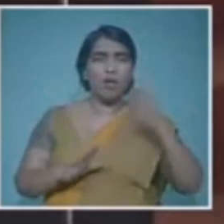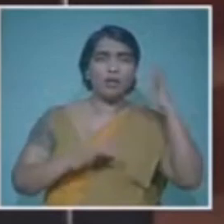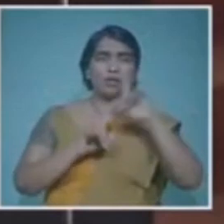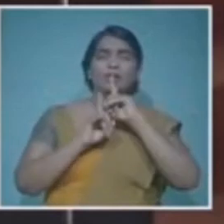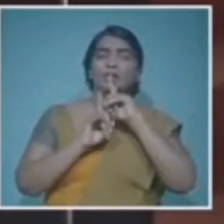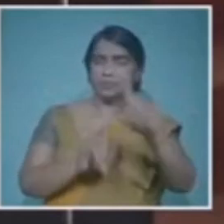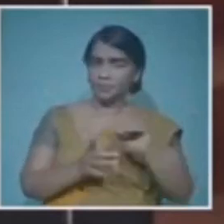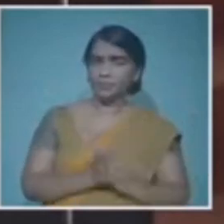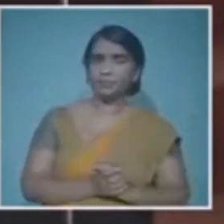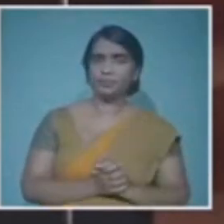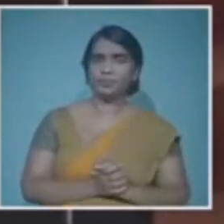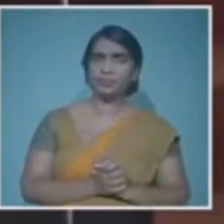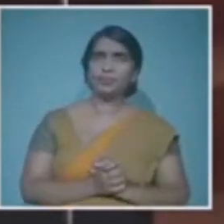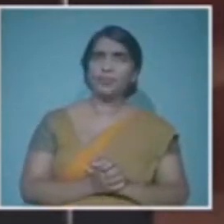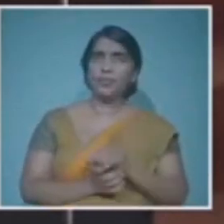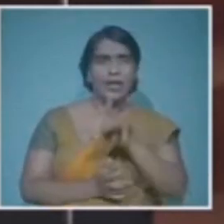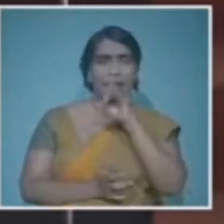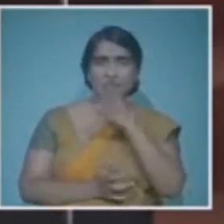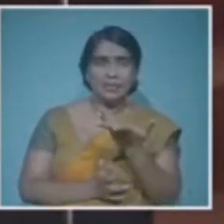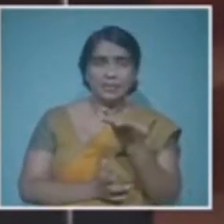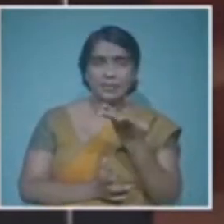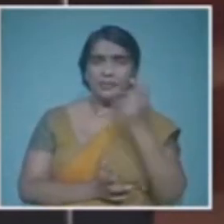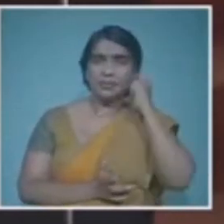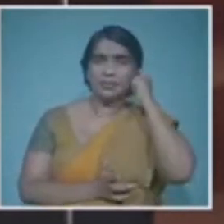කරලා කටහැරලා කිව්වේ. ලැජ්ජ නැද්ද?